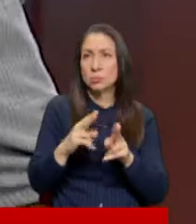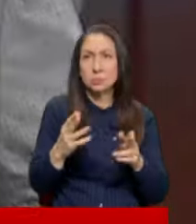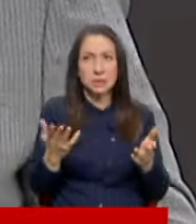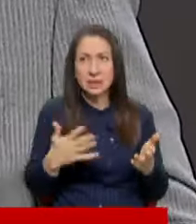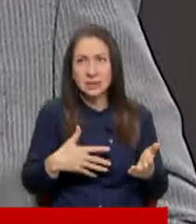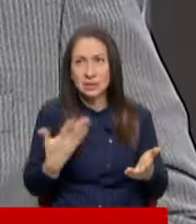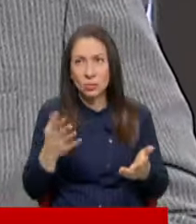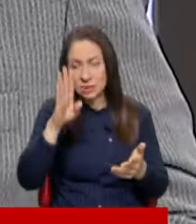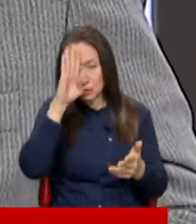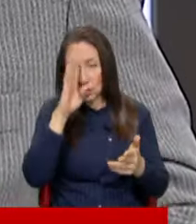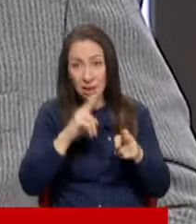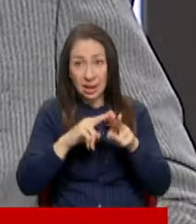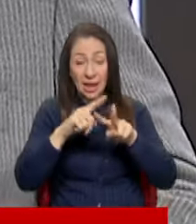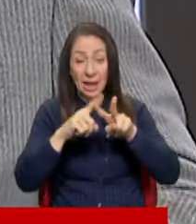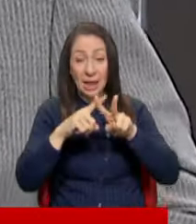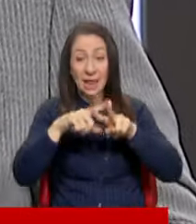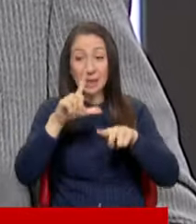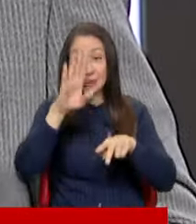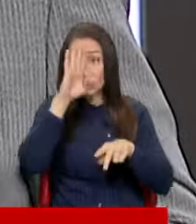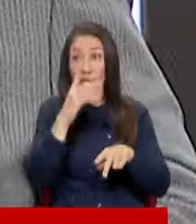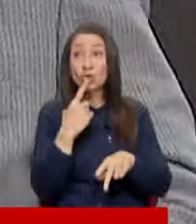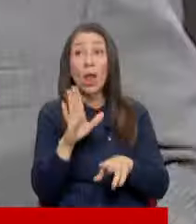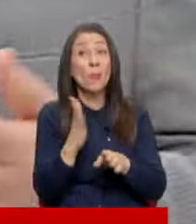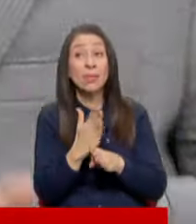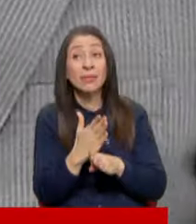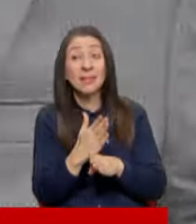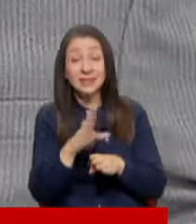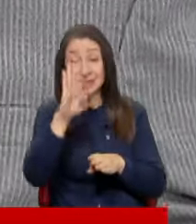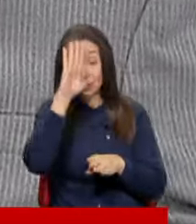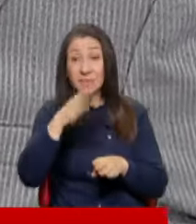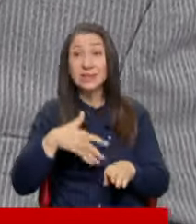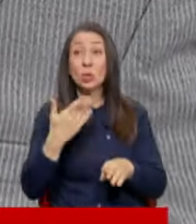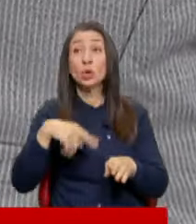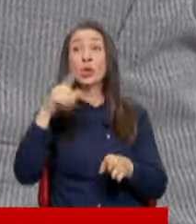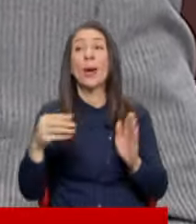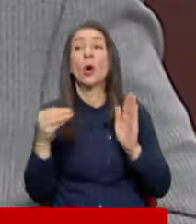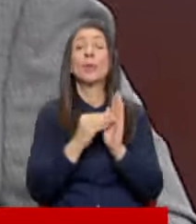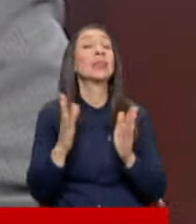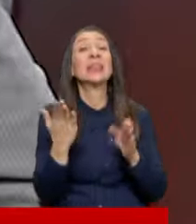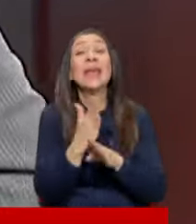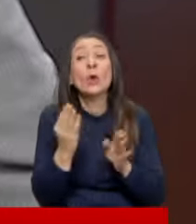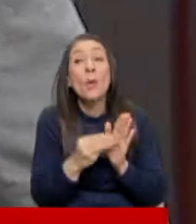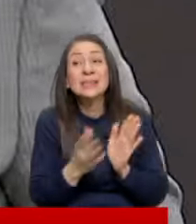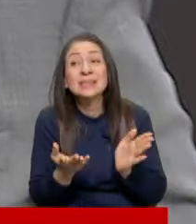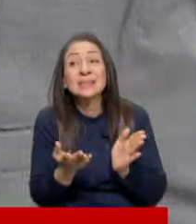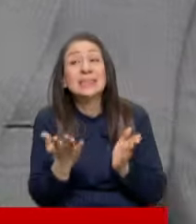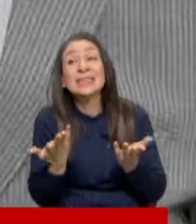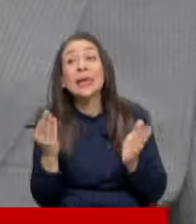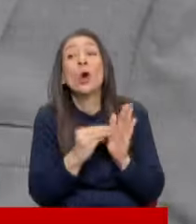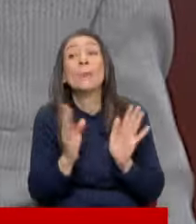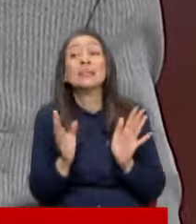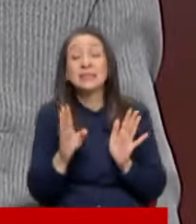neyi istemiyor İstanbullu kanal İstanbullu niye söyleyemiyor direkt istanbullunun istemediğini gündeme almayız Neyi almazsın Neyi